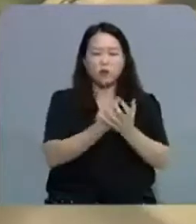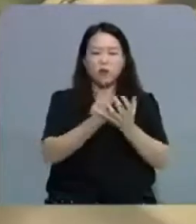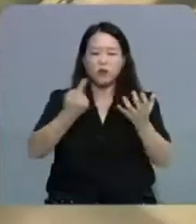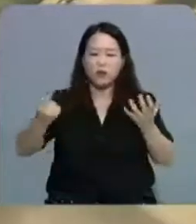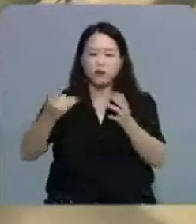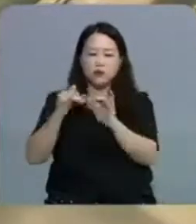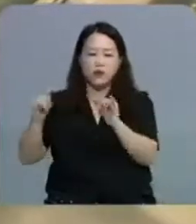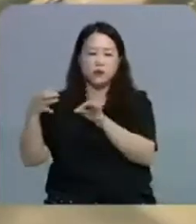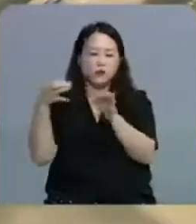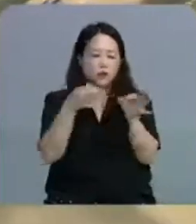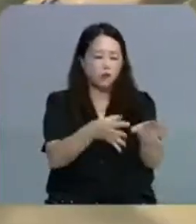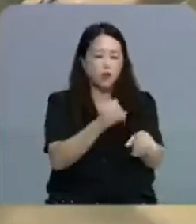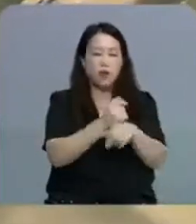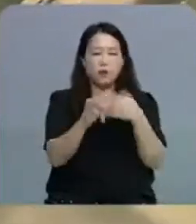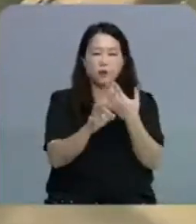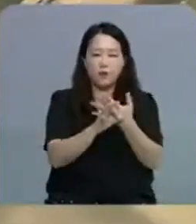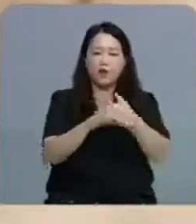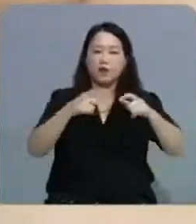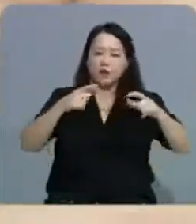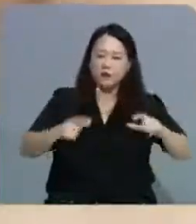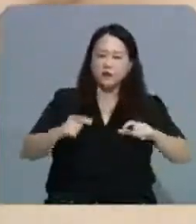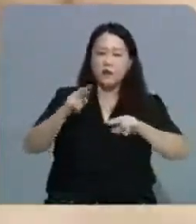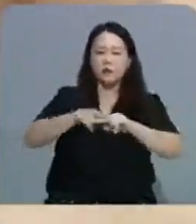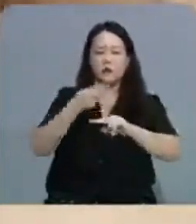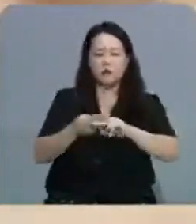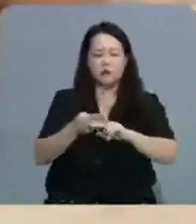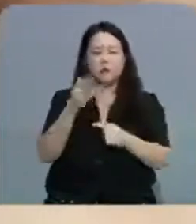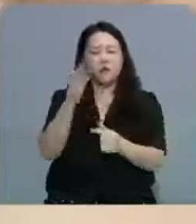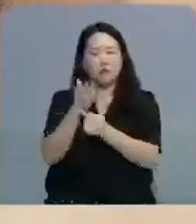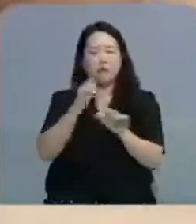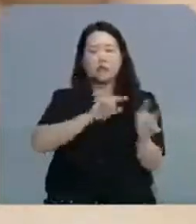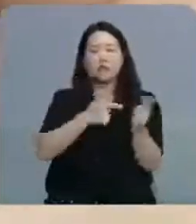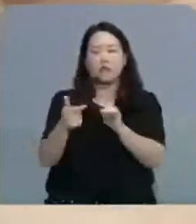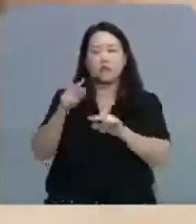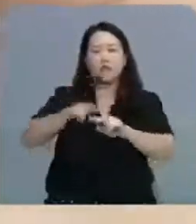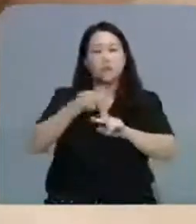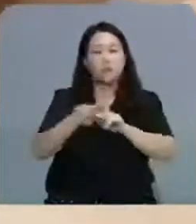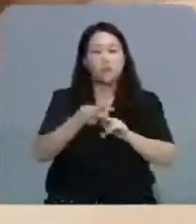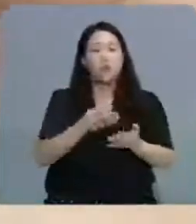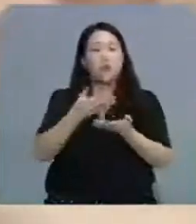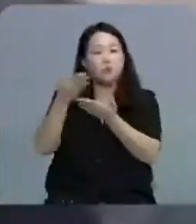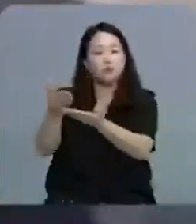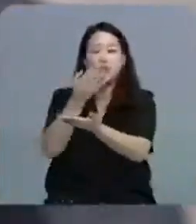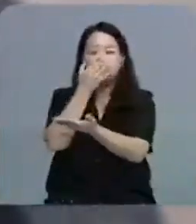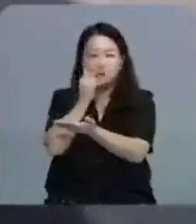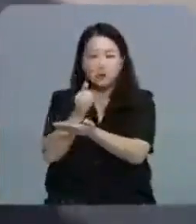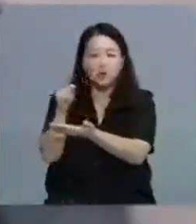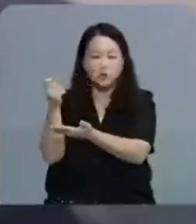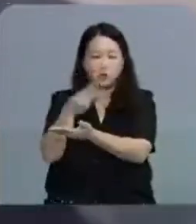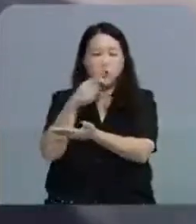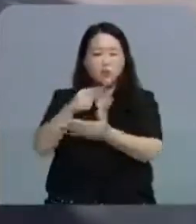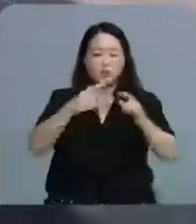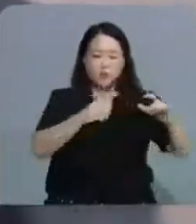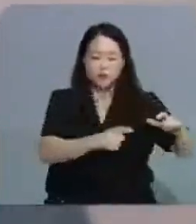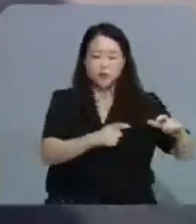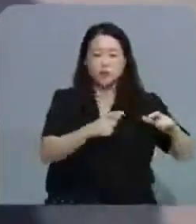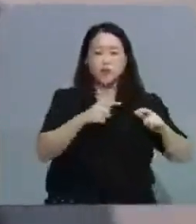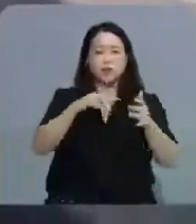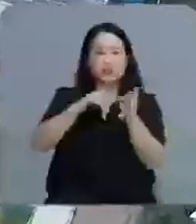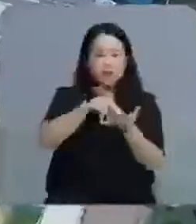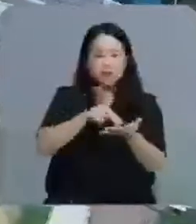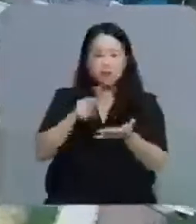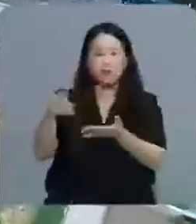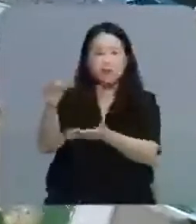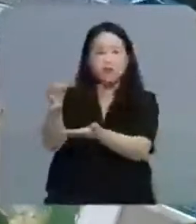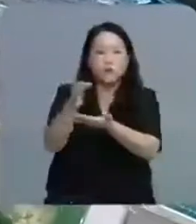기부금을 내면 기억 특산품 이나 지역 화폐 등의 답례품을 받을 수 있고 해당 자치단체 는 기부금을 주민들을 위한